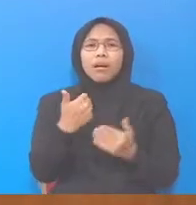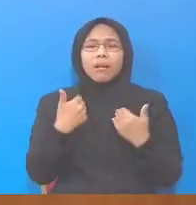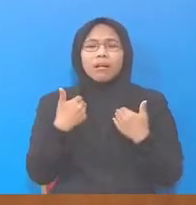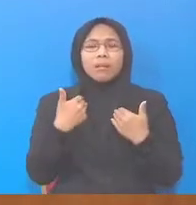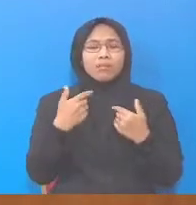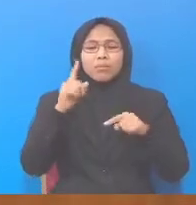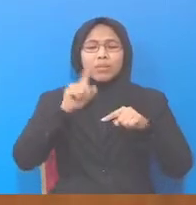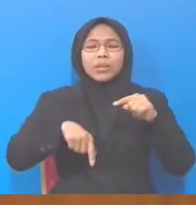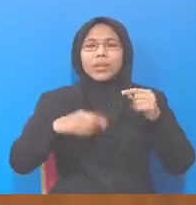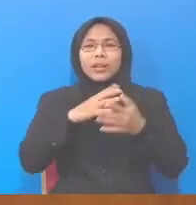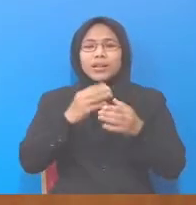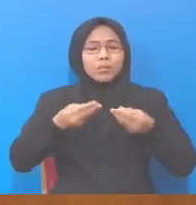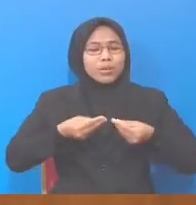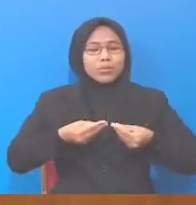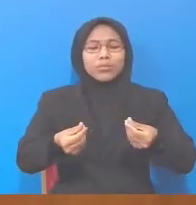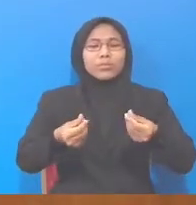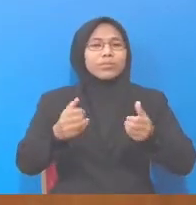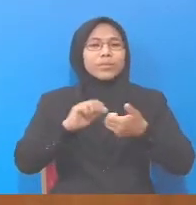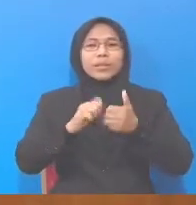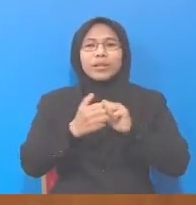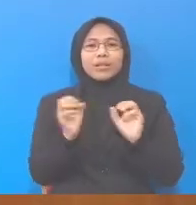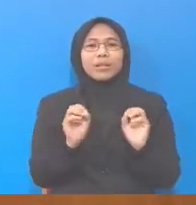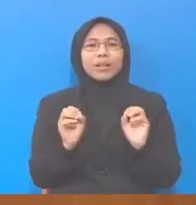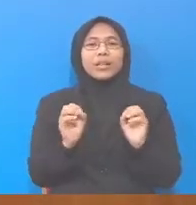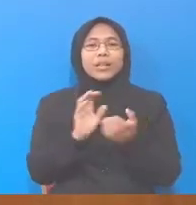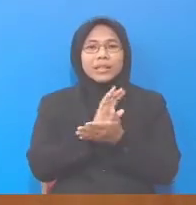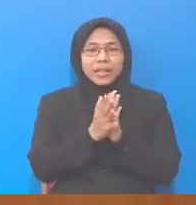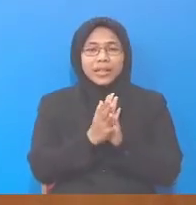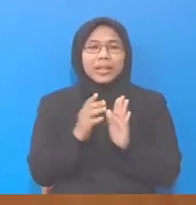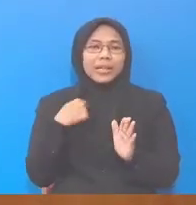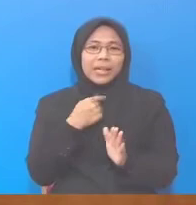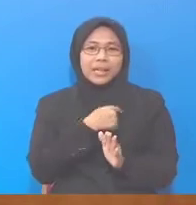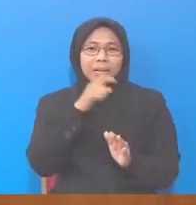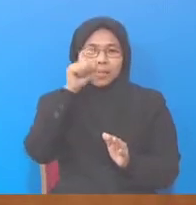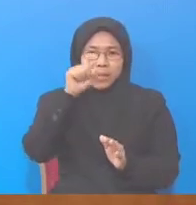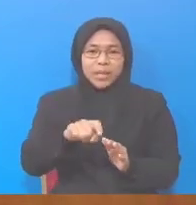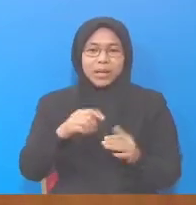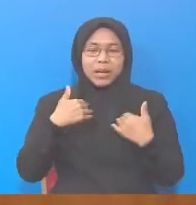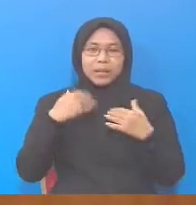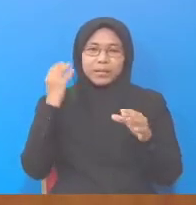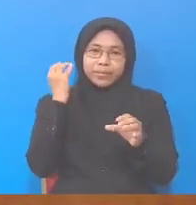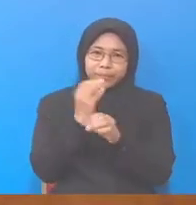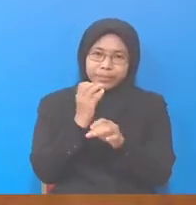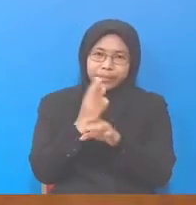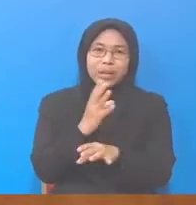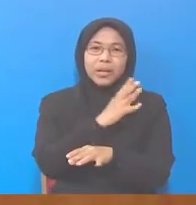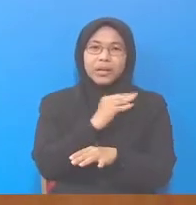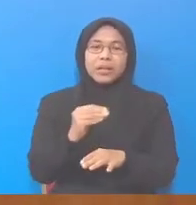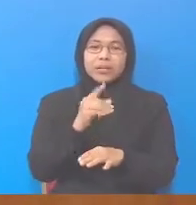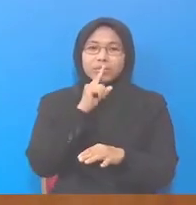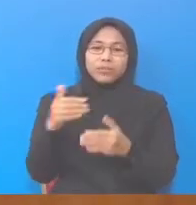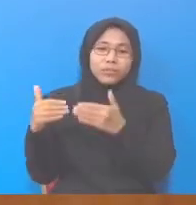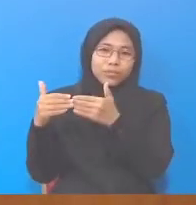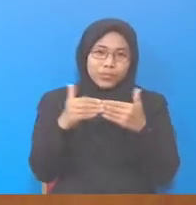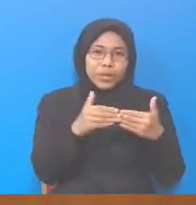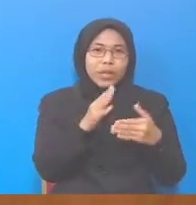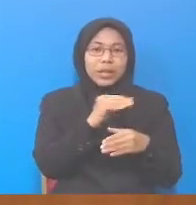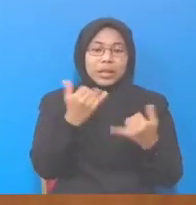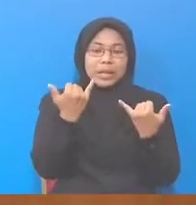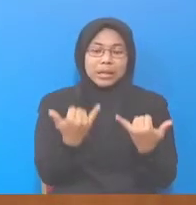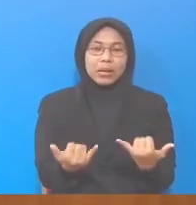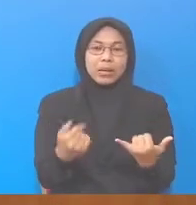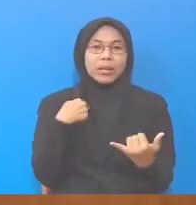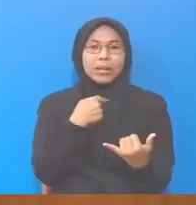memutuskan ataupun menyelesaikan masalah kita ada kena ada ketekunan dan pada hari ini